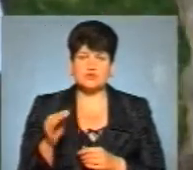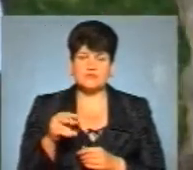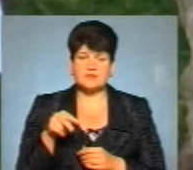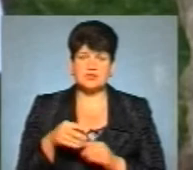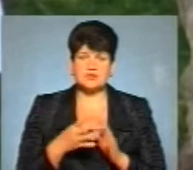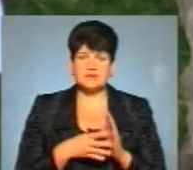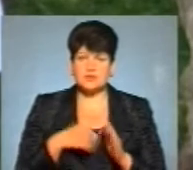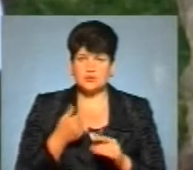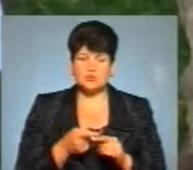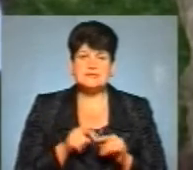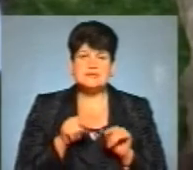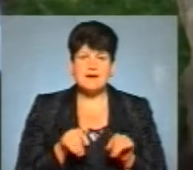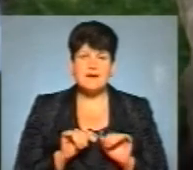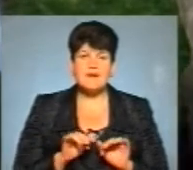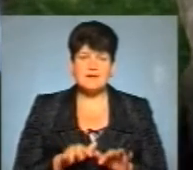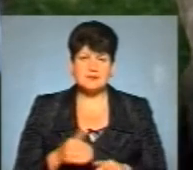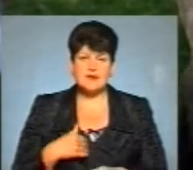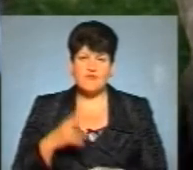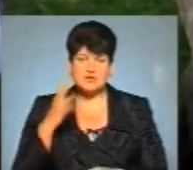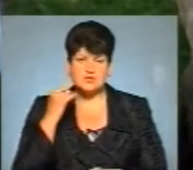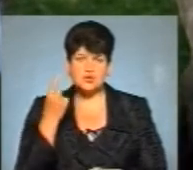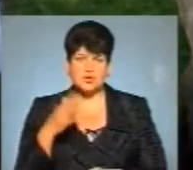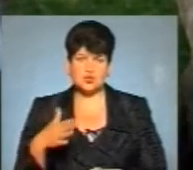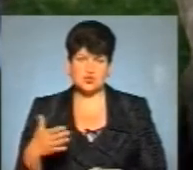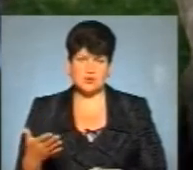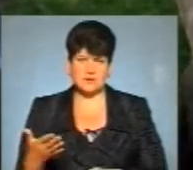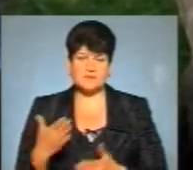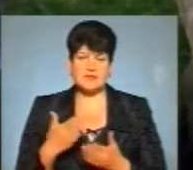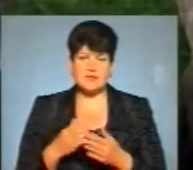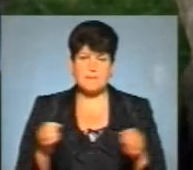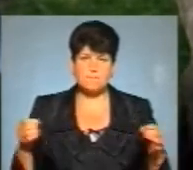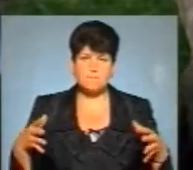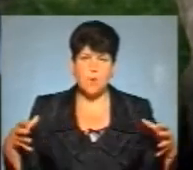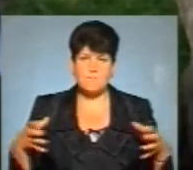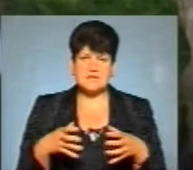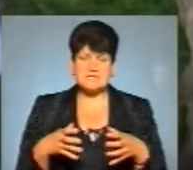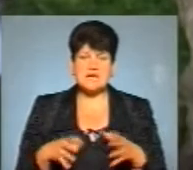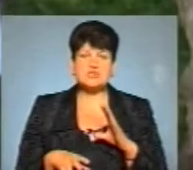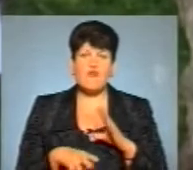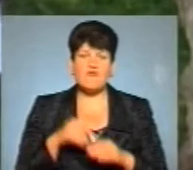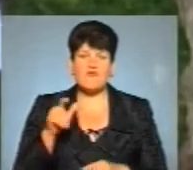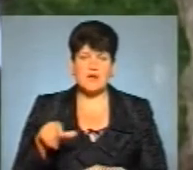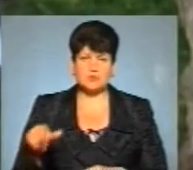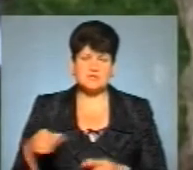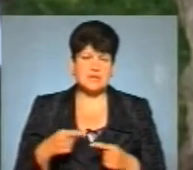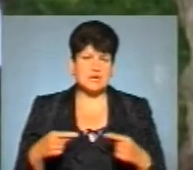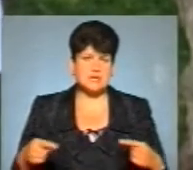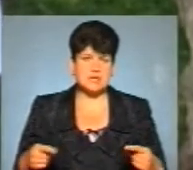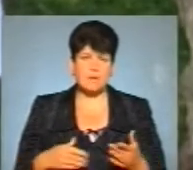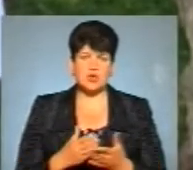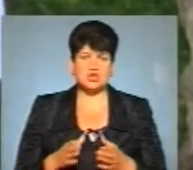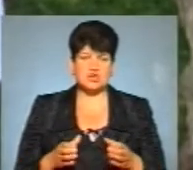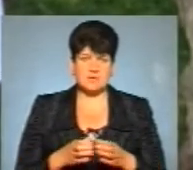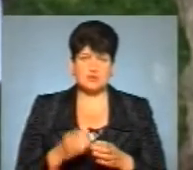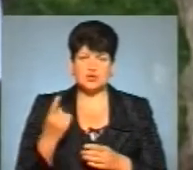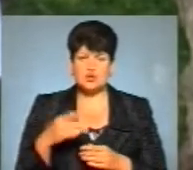Дана акція, я вважаю, з однієї сторони є мобілізацією виборців для різних політичних партій, з однієї